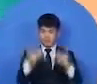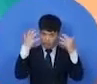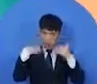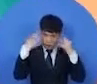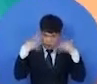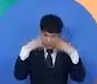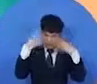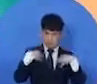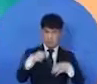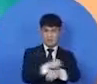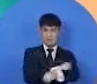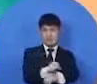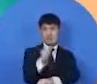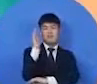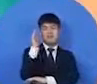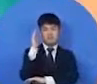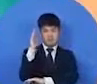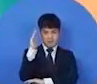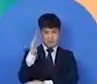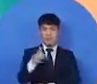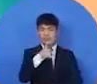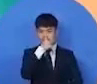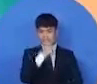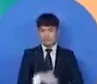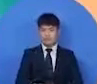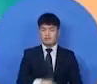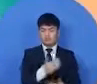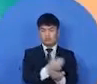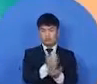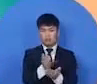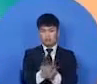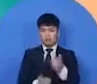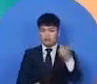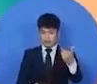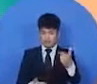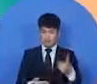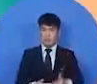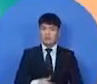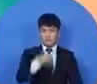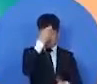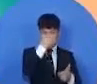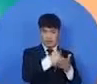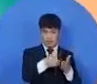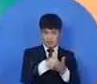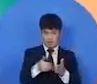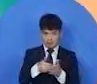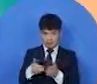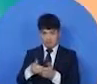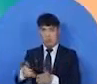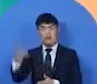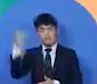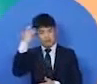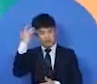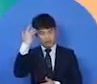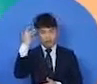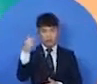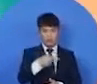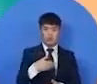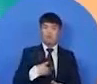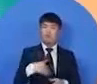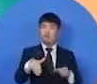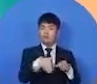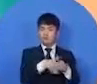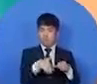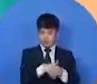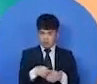6일까지 여름 특별 강좌를 실시합니다 이번 특별 강에는 예술 철아 영어 오페라 한국문화 예술사